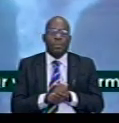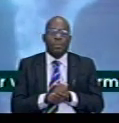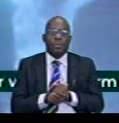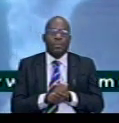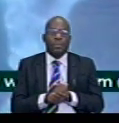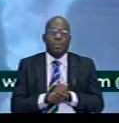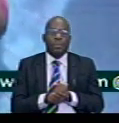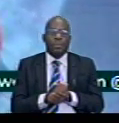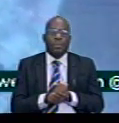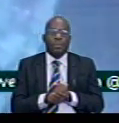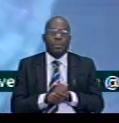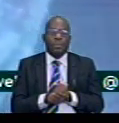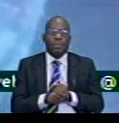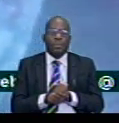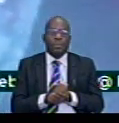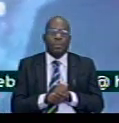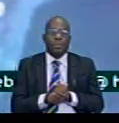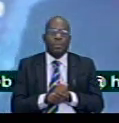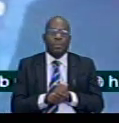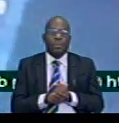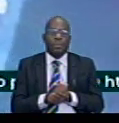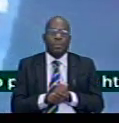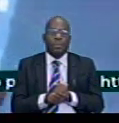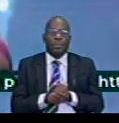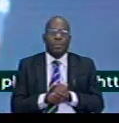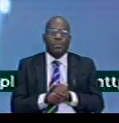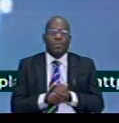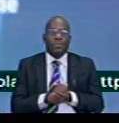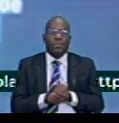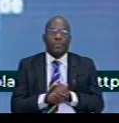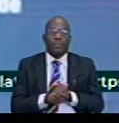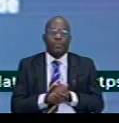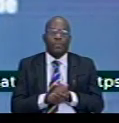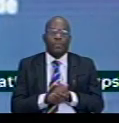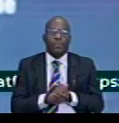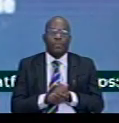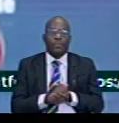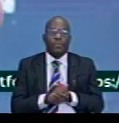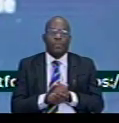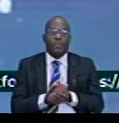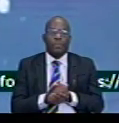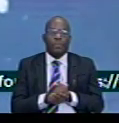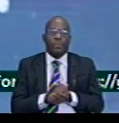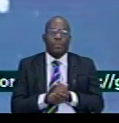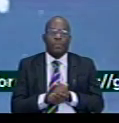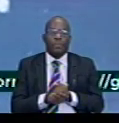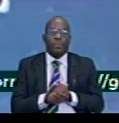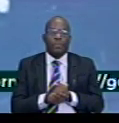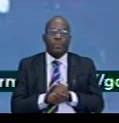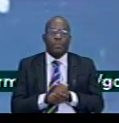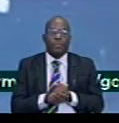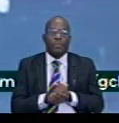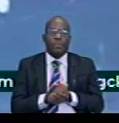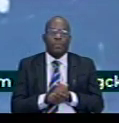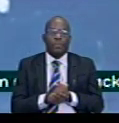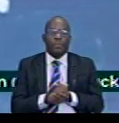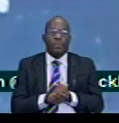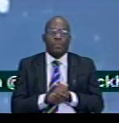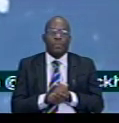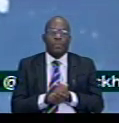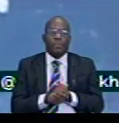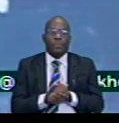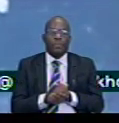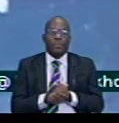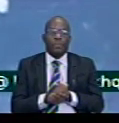cou. Tout est mélangé. Je ne me baissais pas, je ne faisais rien. Mais le mois de novembre, d'ici que 2022,